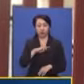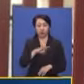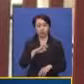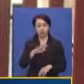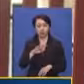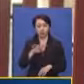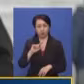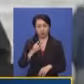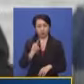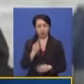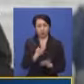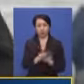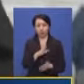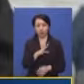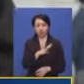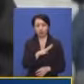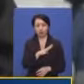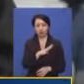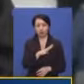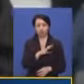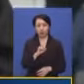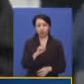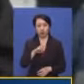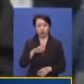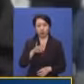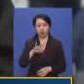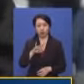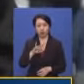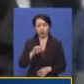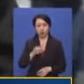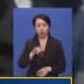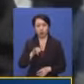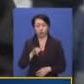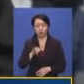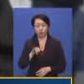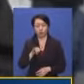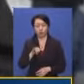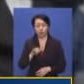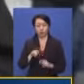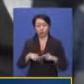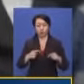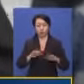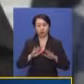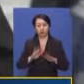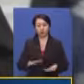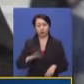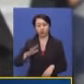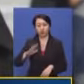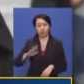Таджикистана. Первая его посадка была в Атырау. Там они уже передислоцировались и